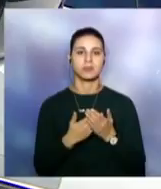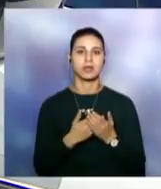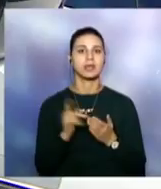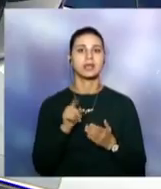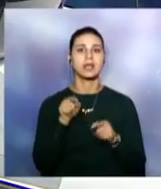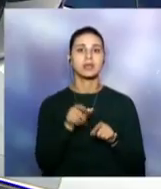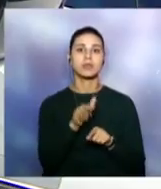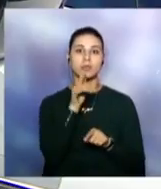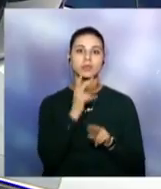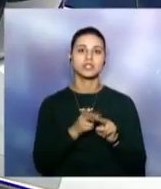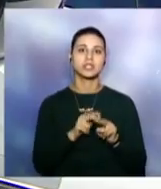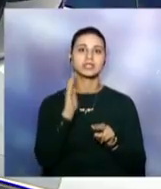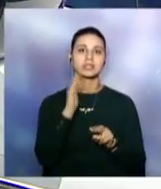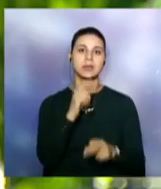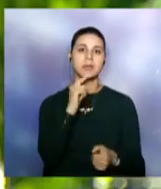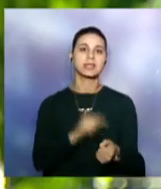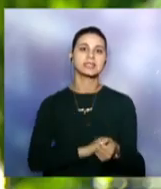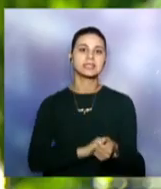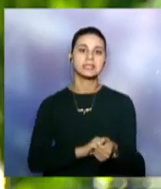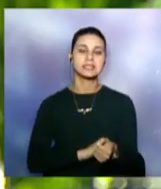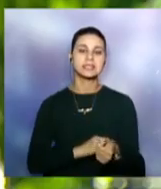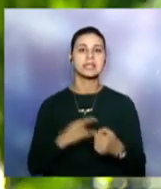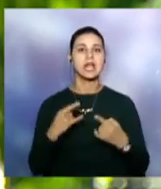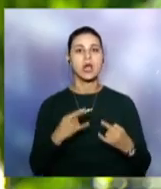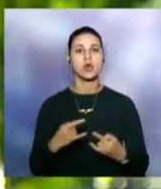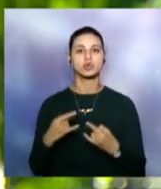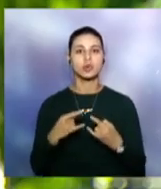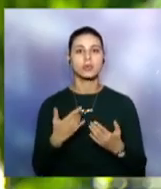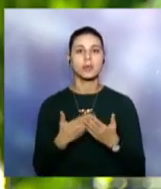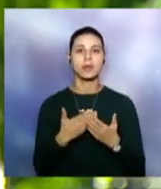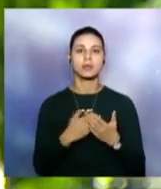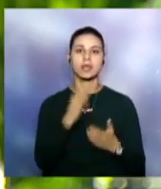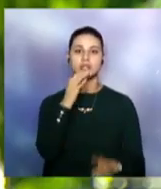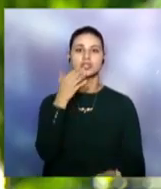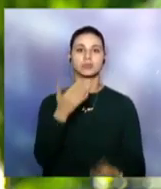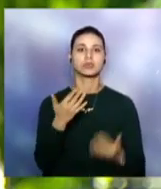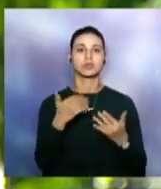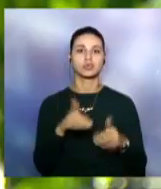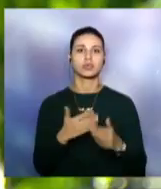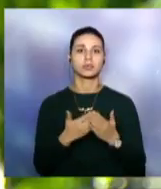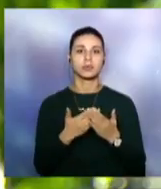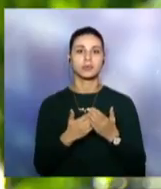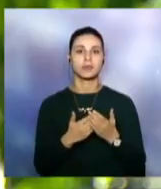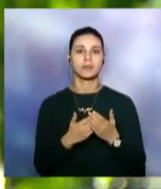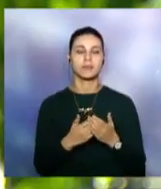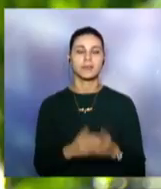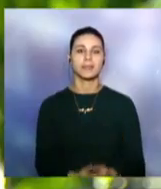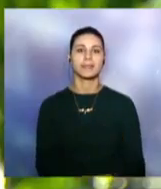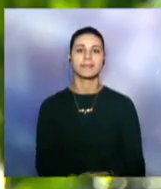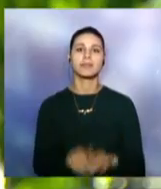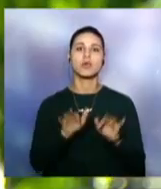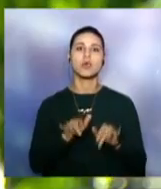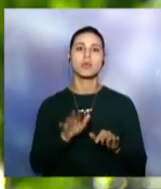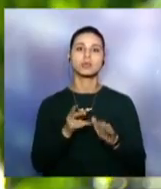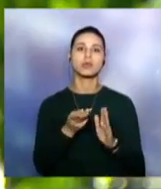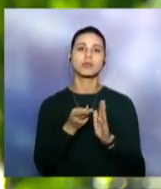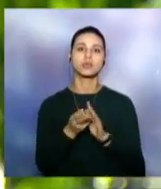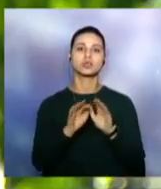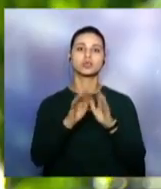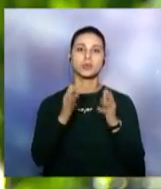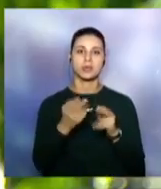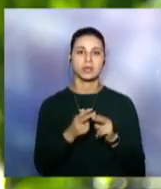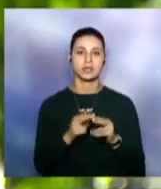საჭიროებს იმ მომენტში, ეს იქნება სისხლის საერთო ანალიზი, ეხოსკოპია, თუნდაც მე უკვე თუ წავით უფრო ისეთ კვლევებს, როგორცაა კომპიუტერული ტომოგრაფი, MRI, ნუ ეს